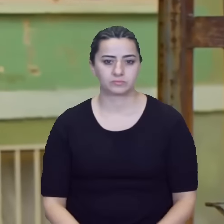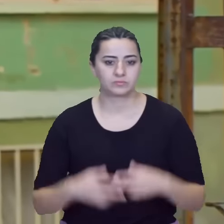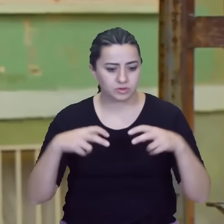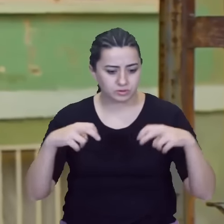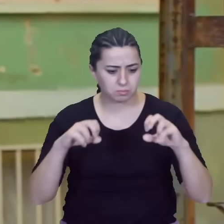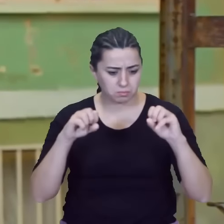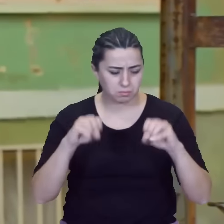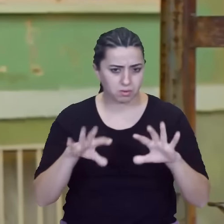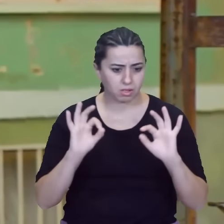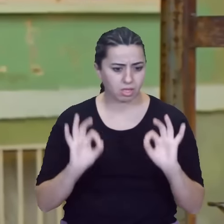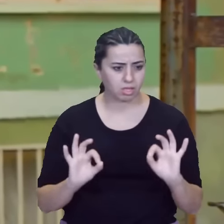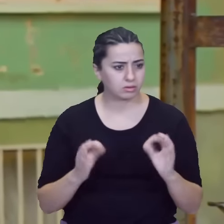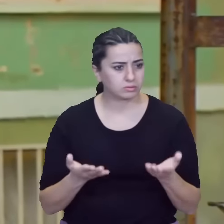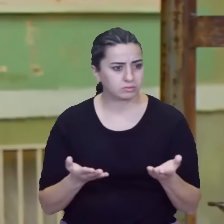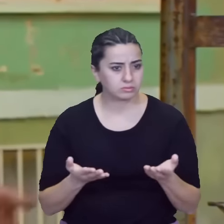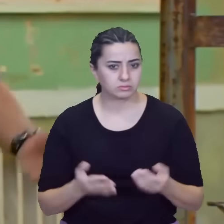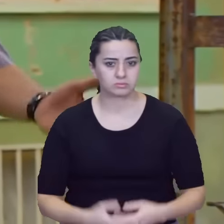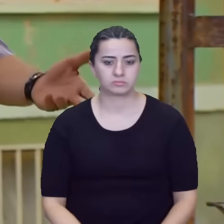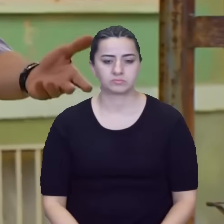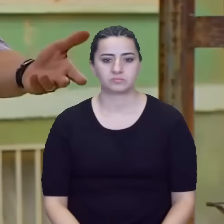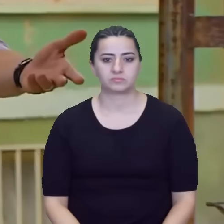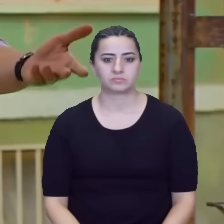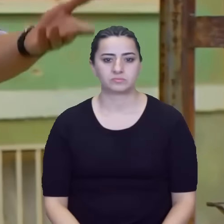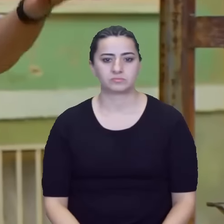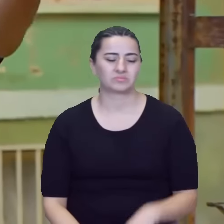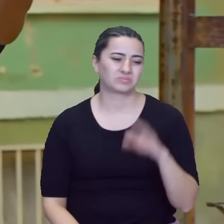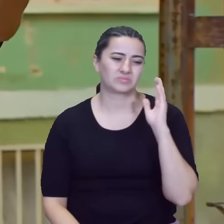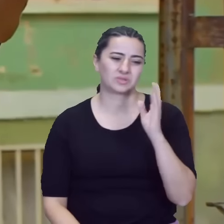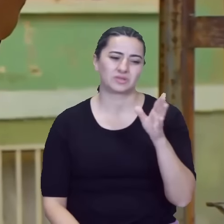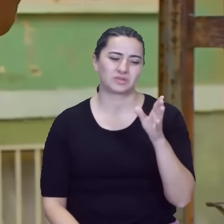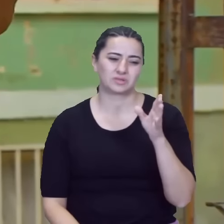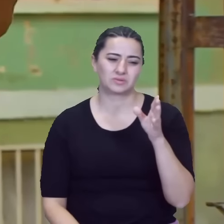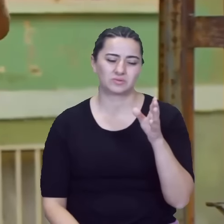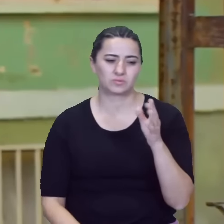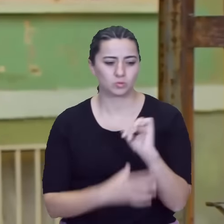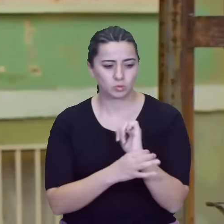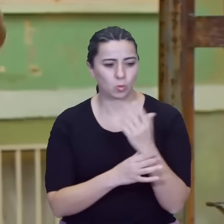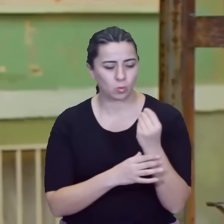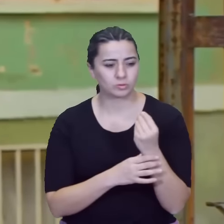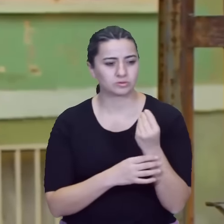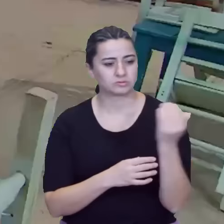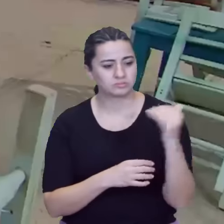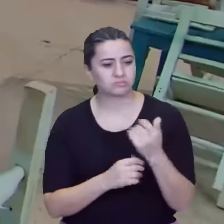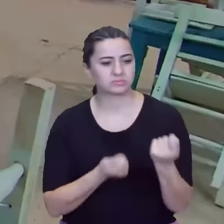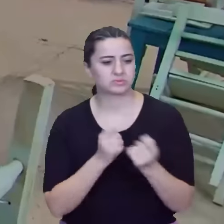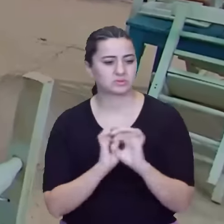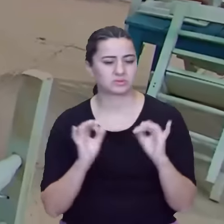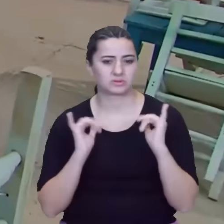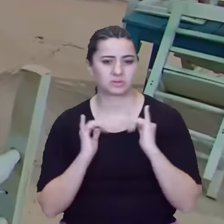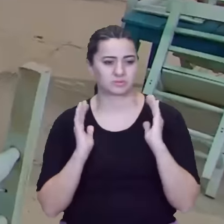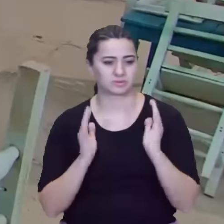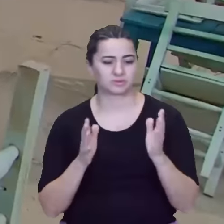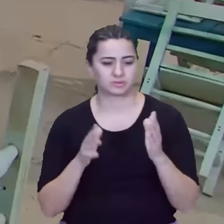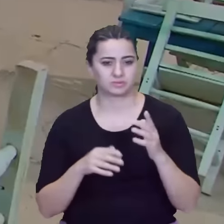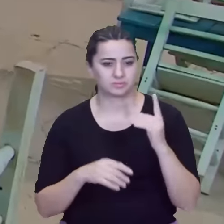Sandalyeler akşam bıraktığımız gibi duruyor. Ya ulan Allah'ın kopili, sen usta olacaksın da biz seni göreceğiz ha. Şuraya